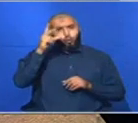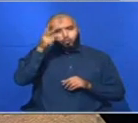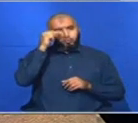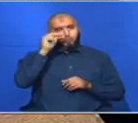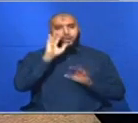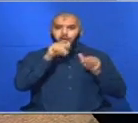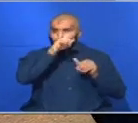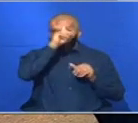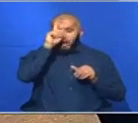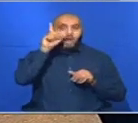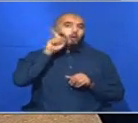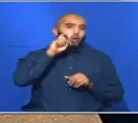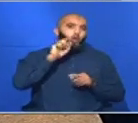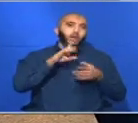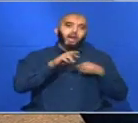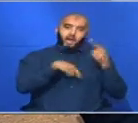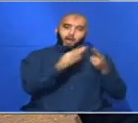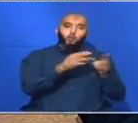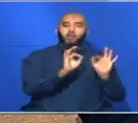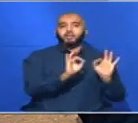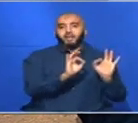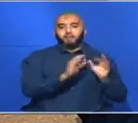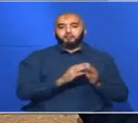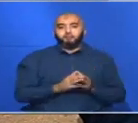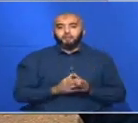يوجهنا شيخنا فهد المساله ان شاء الله